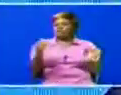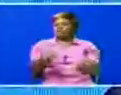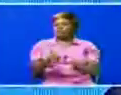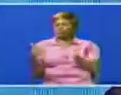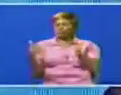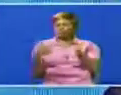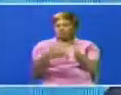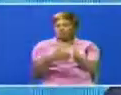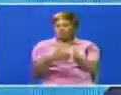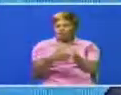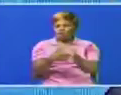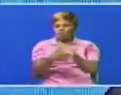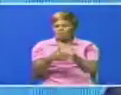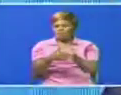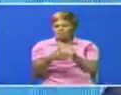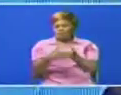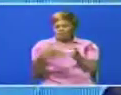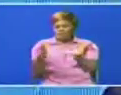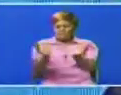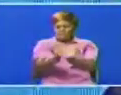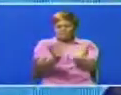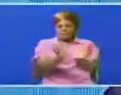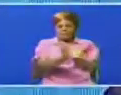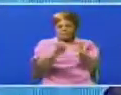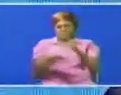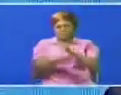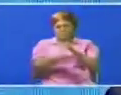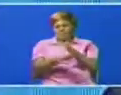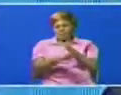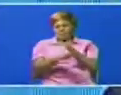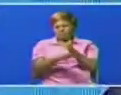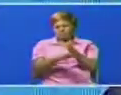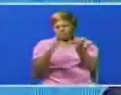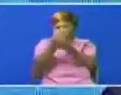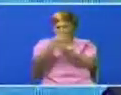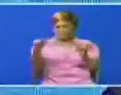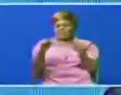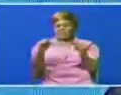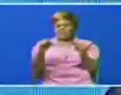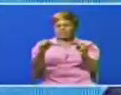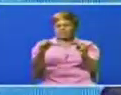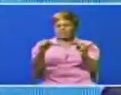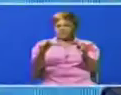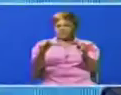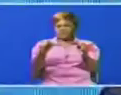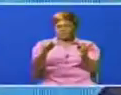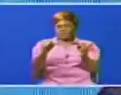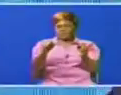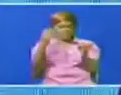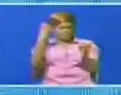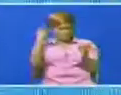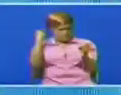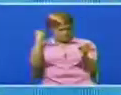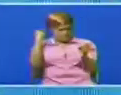kusitisha kuzuiliwa kwa wafuasi wa makamu wa rais ambaye aliondolewa mamlakani Amason Mnangagwa. Na taarifa pia za